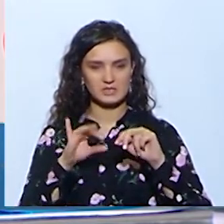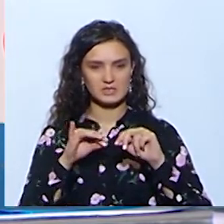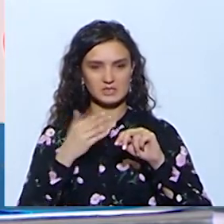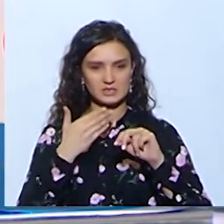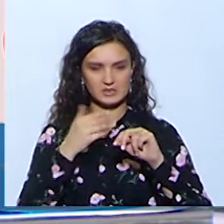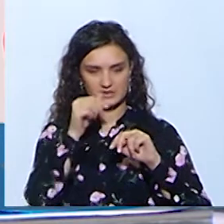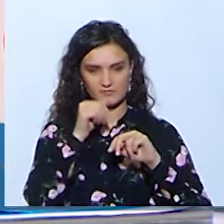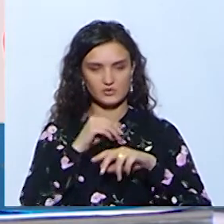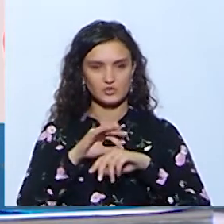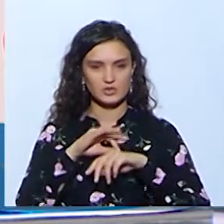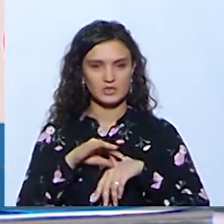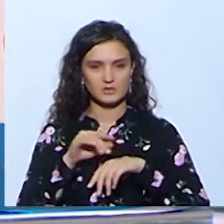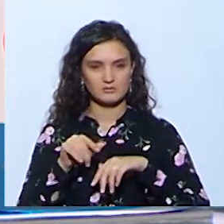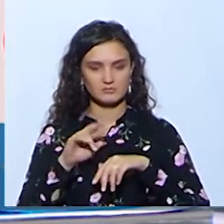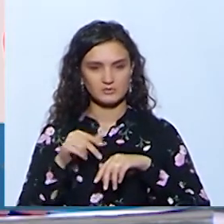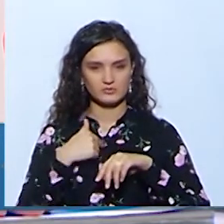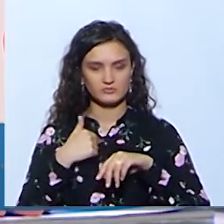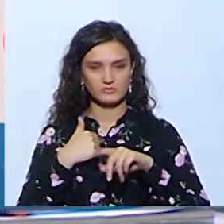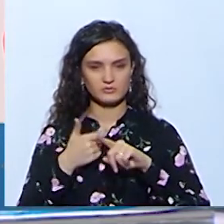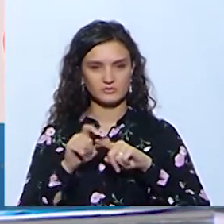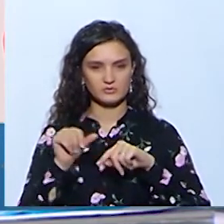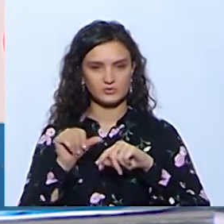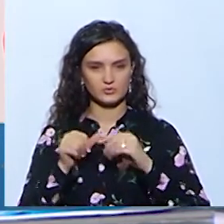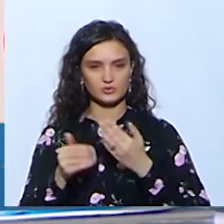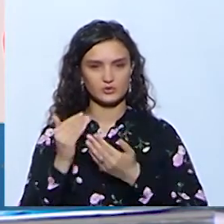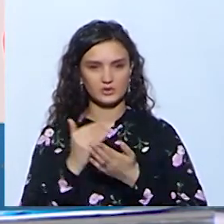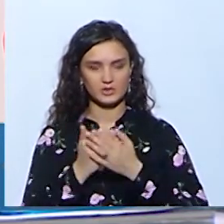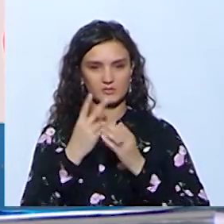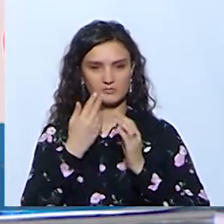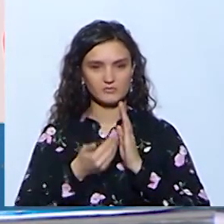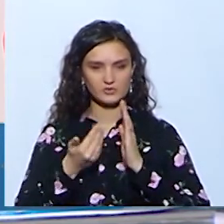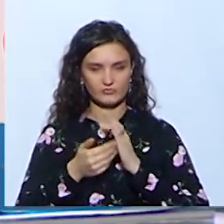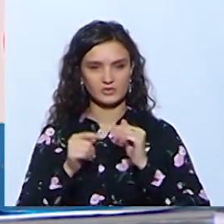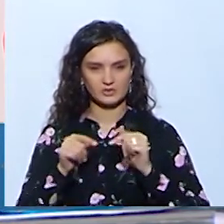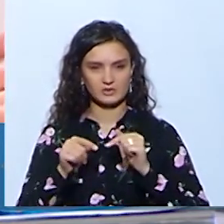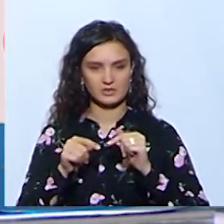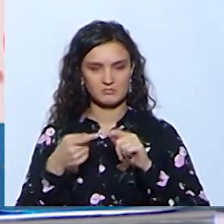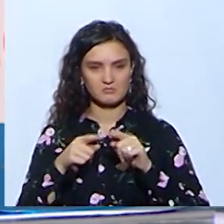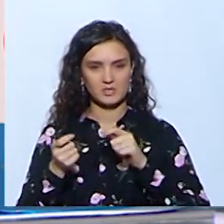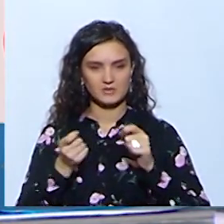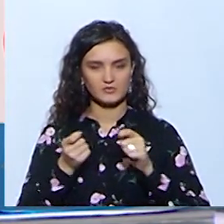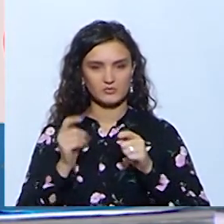წოდებული ჰიპერტენზიის თვეში ჩატარდა, ჩვენ საკმაოდ ცუდი შედეგები ვაჩვენეთ ჰიპერტენზიის მართვაში, ანუ მაღალი წნევის მართვაში.